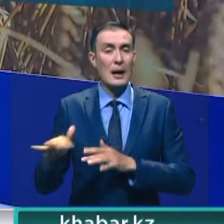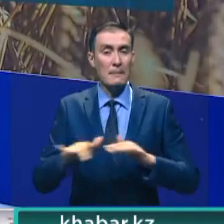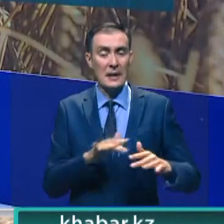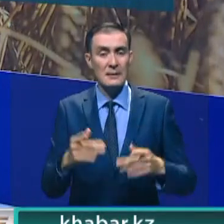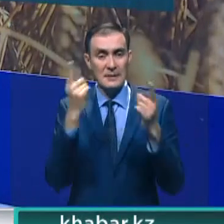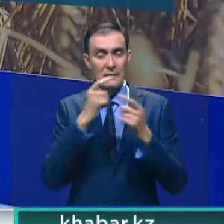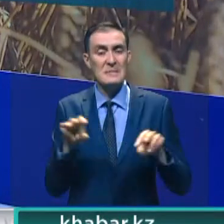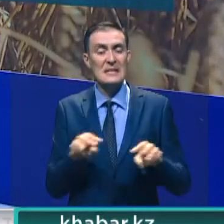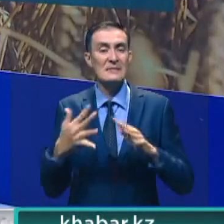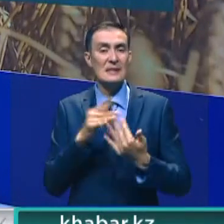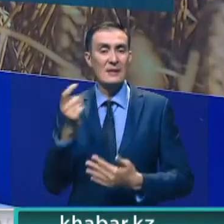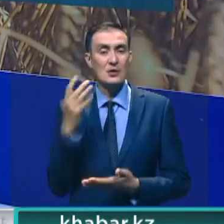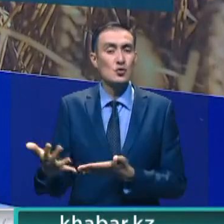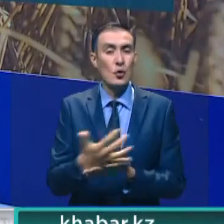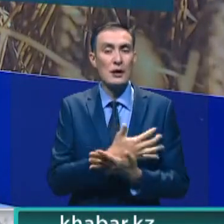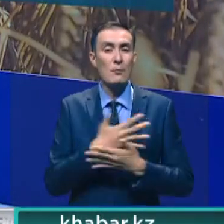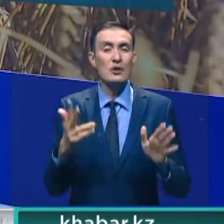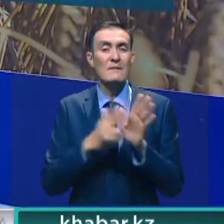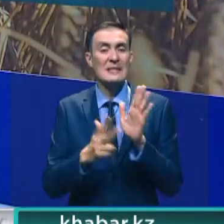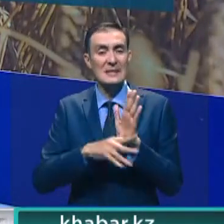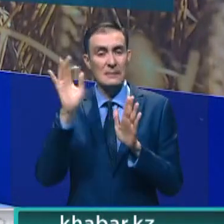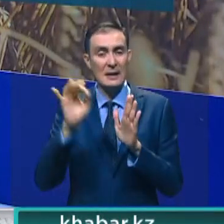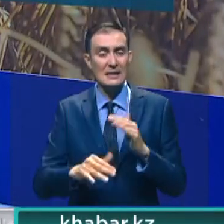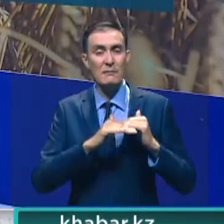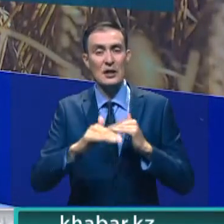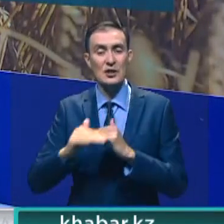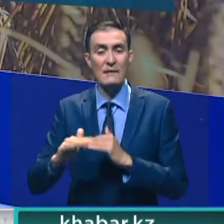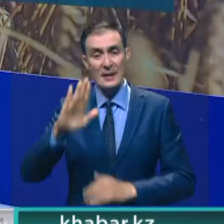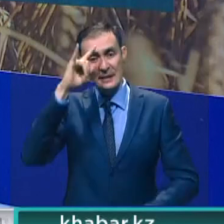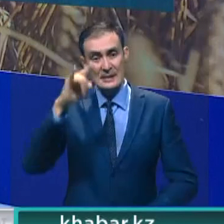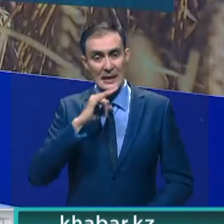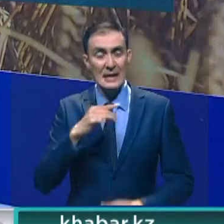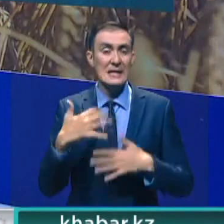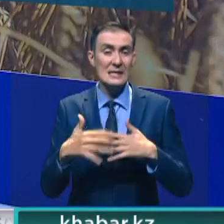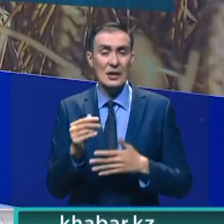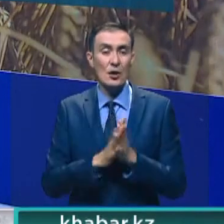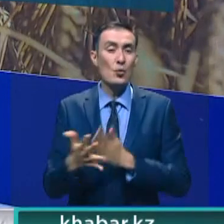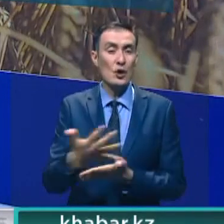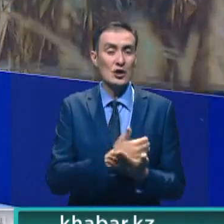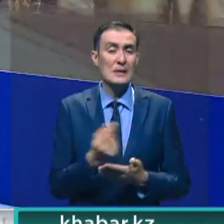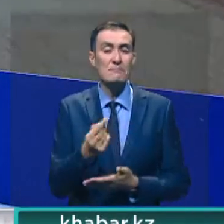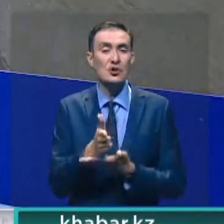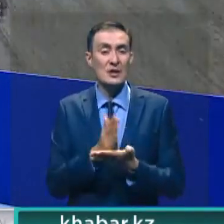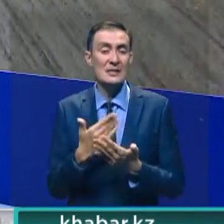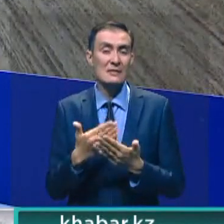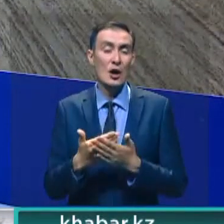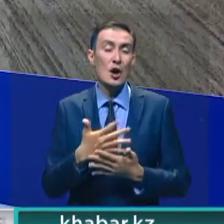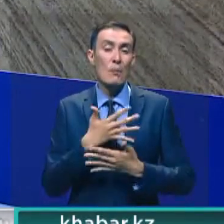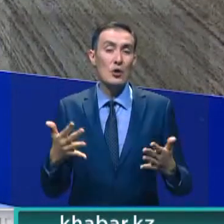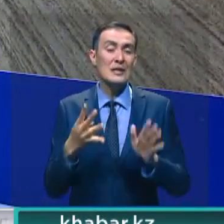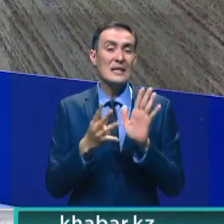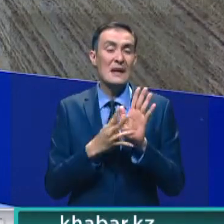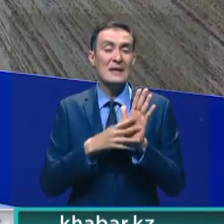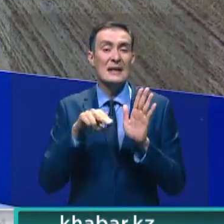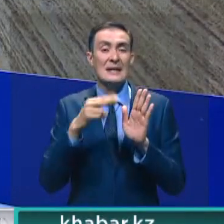предоставили в Минсельхозе. Убрано уже больше 80% площадей по всей стране. Средняя урожайность пшеницы составила чуть больше